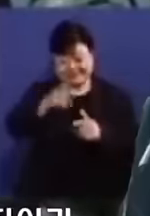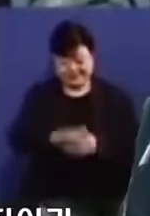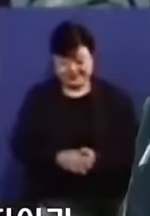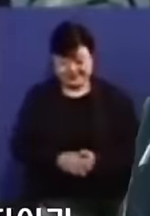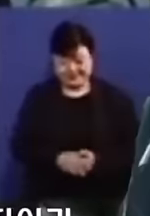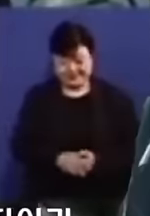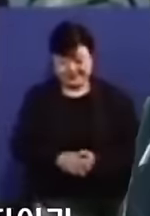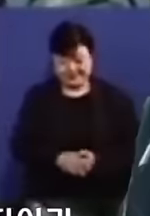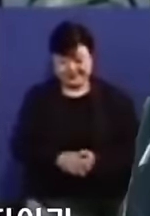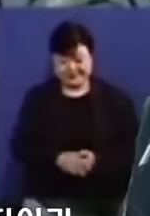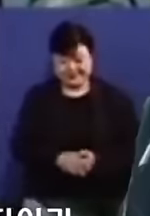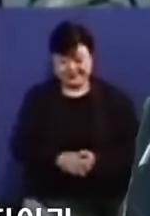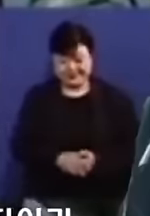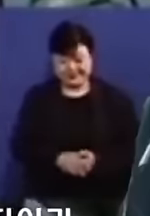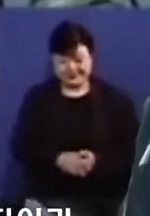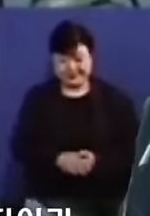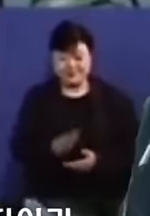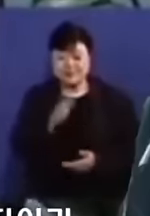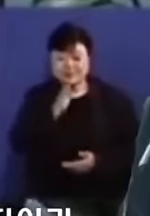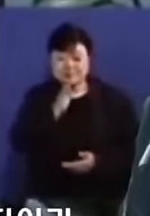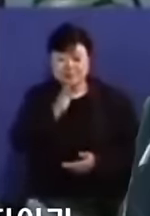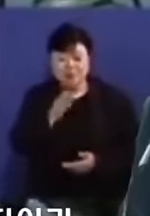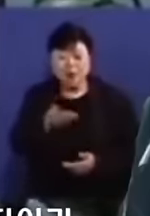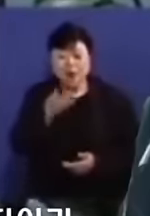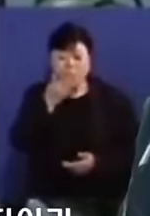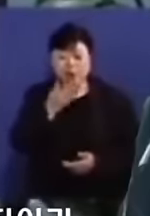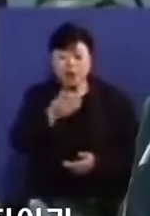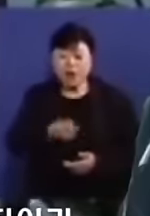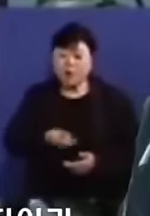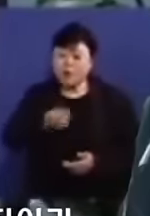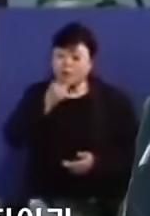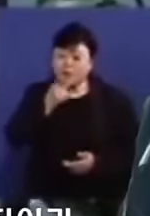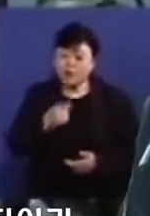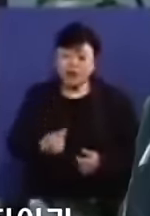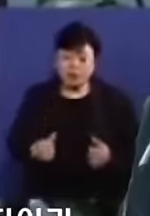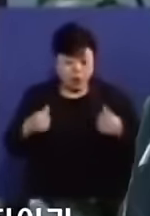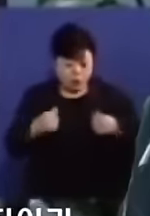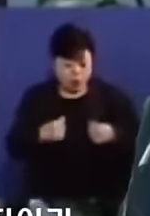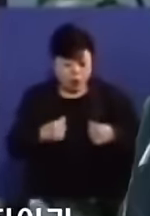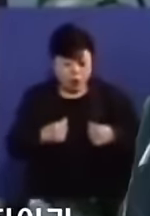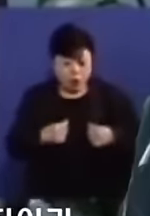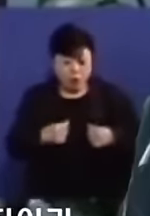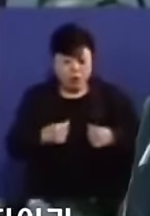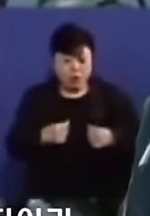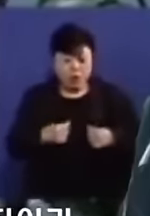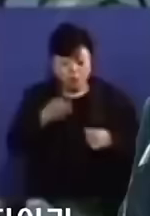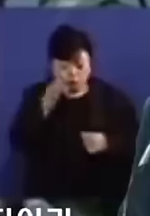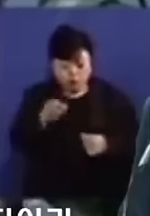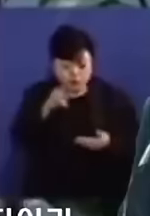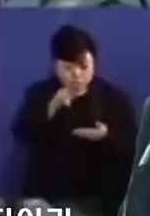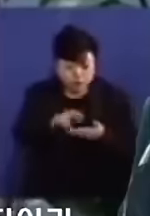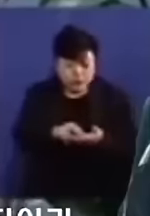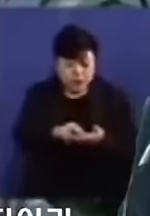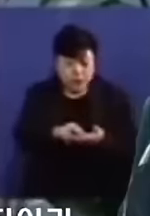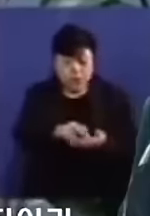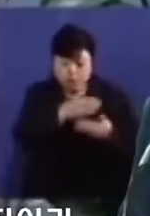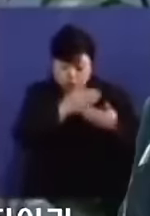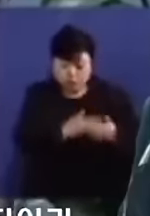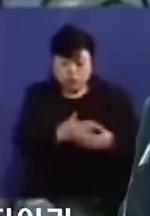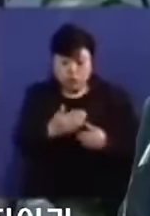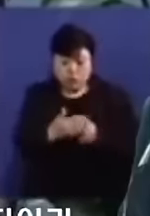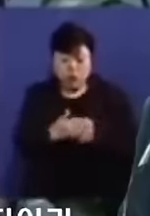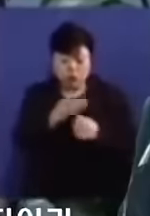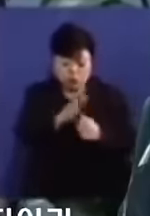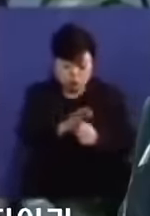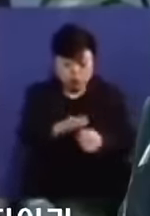물론 무엇을 먹을까 무엇을 입을까 무엇을 마실까 한 물질적인 문제도 도움이